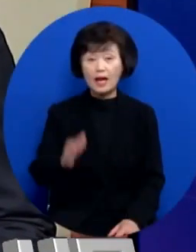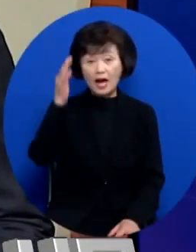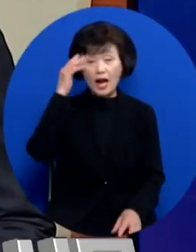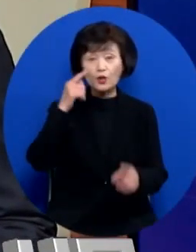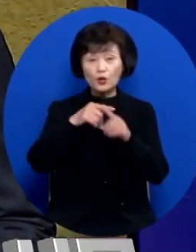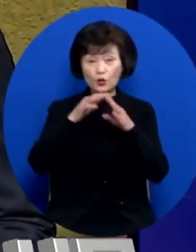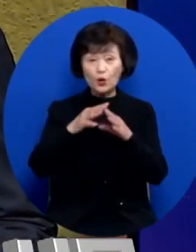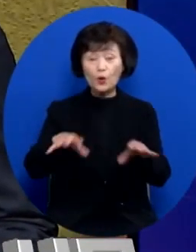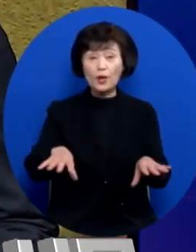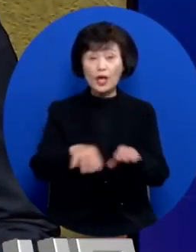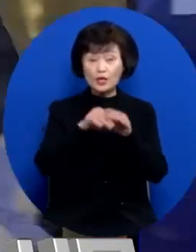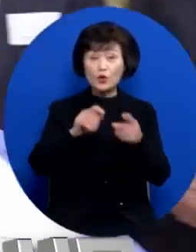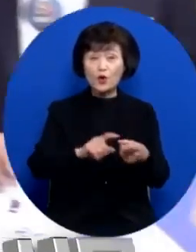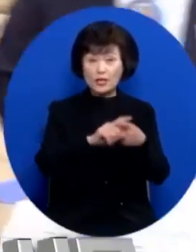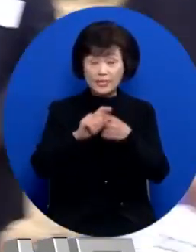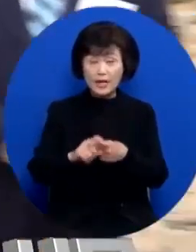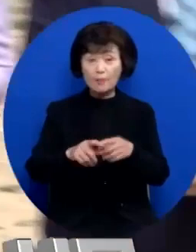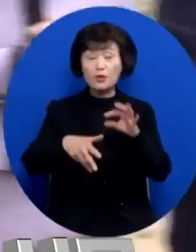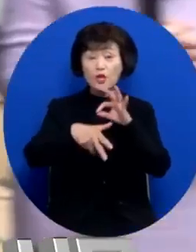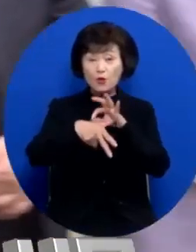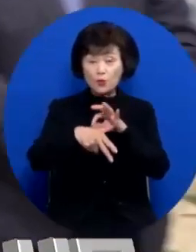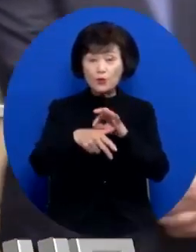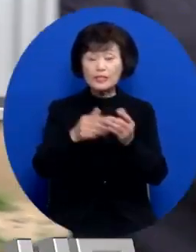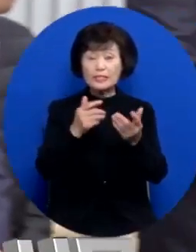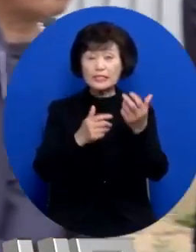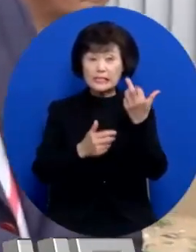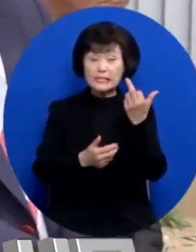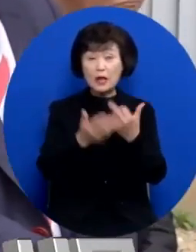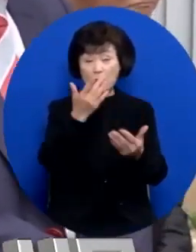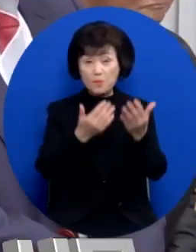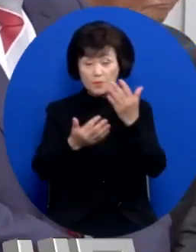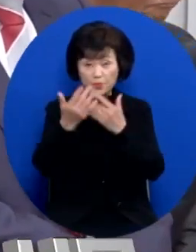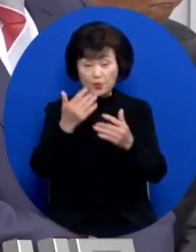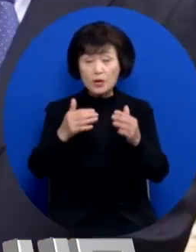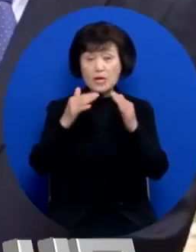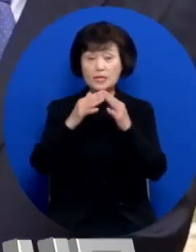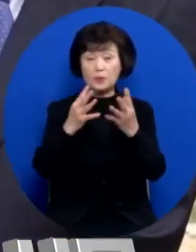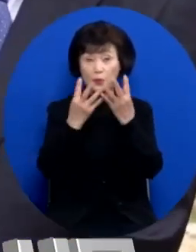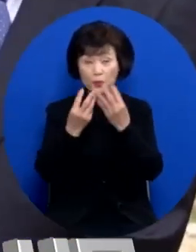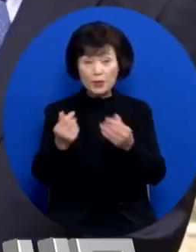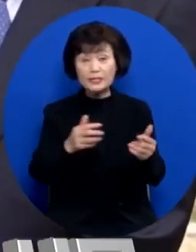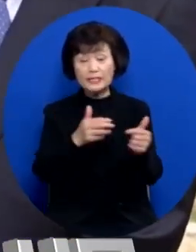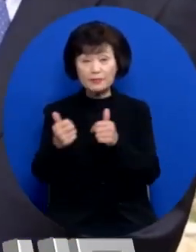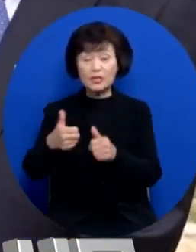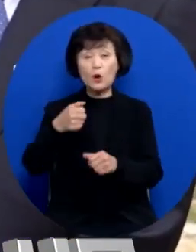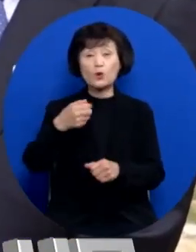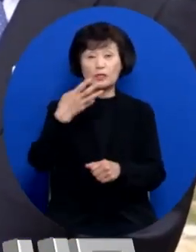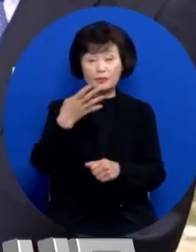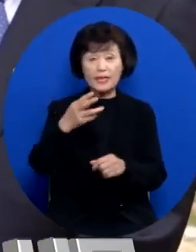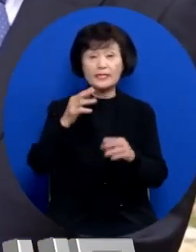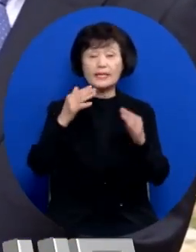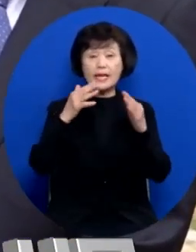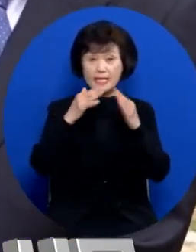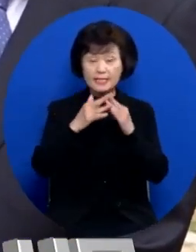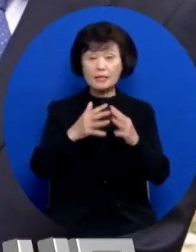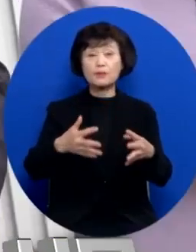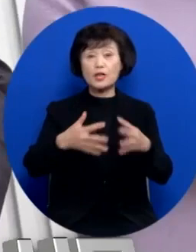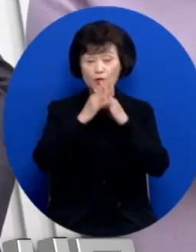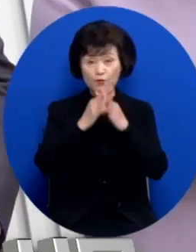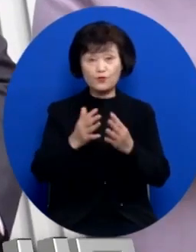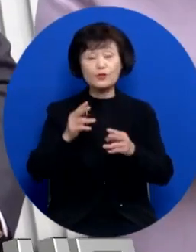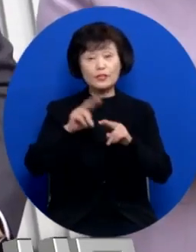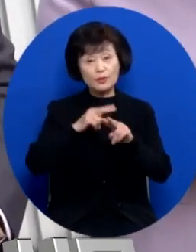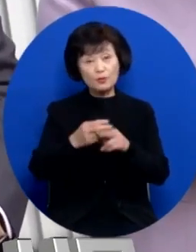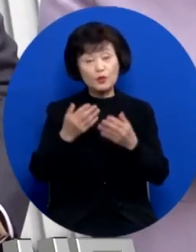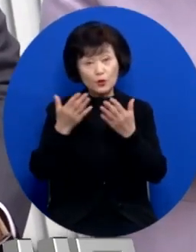제주의 총연합이 울진 산불 이재민들에게 사랑의 집 54채를 선물했습니다. 새 집을 선물받은 입주민들은 준공